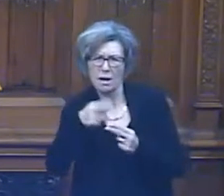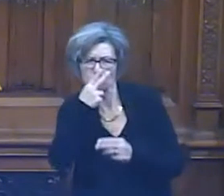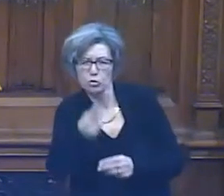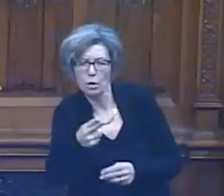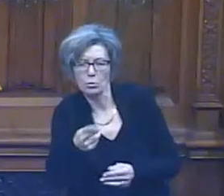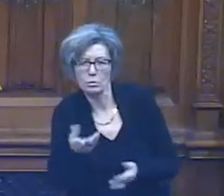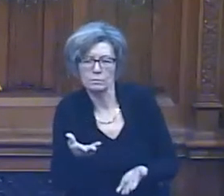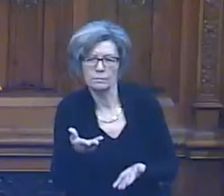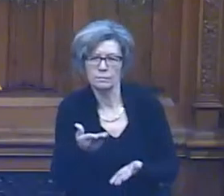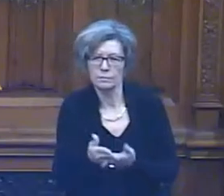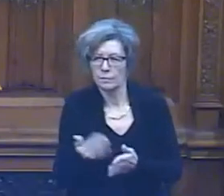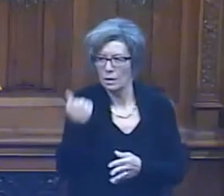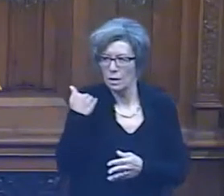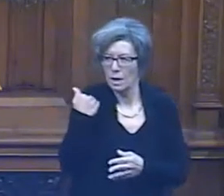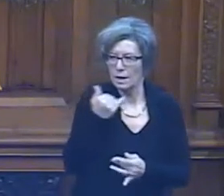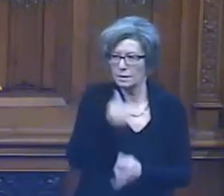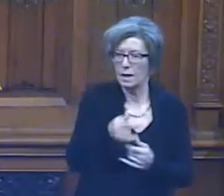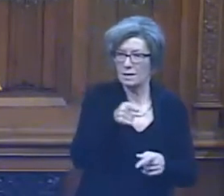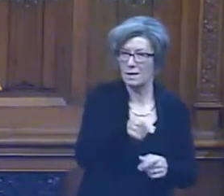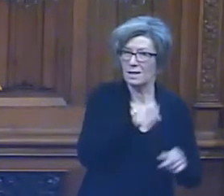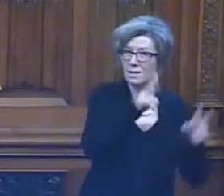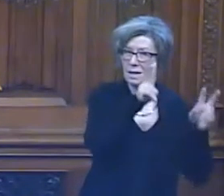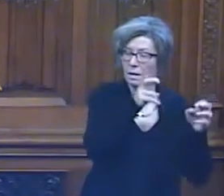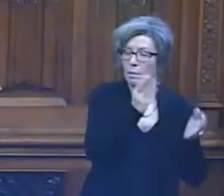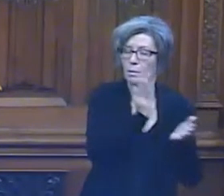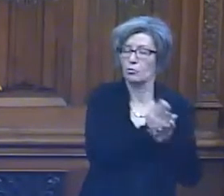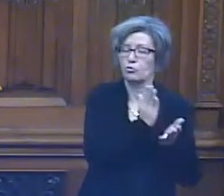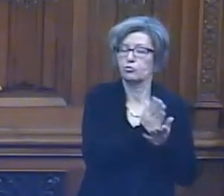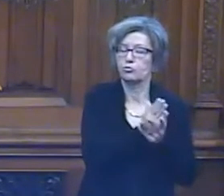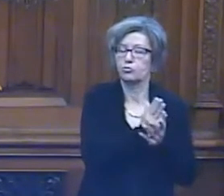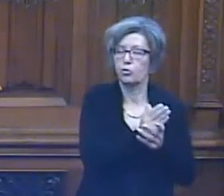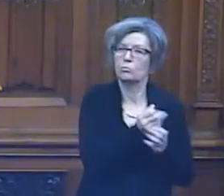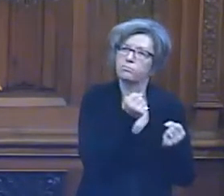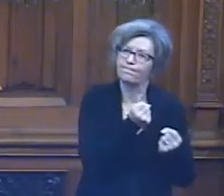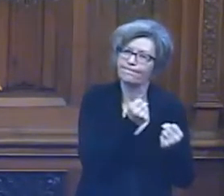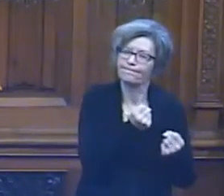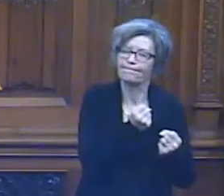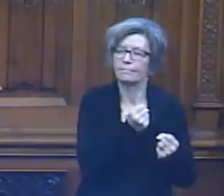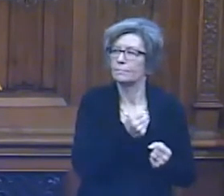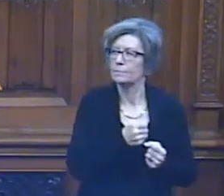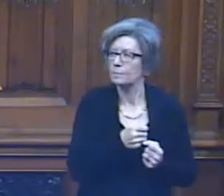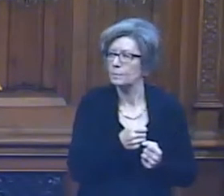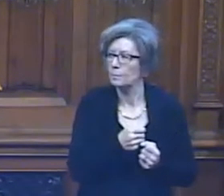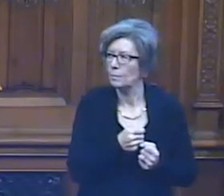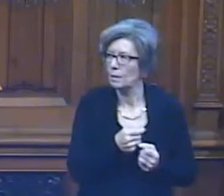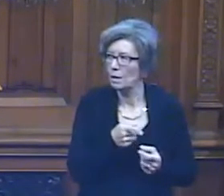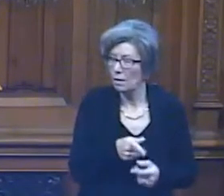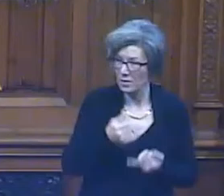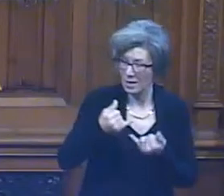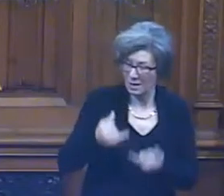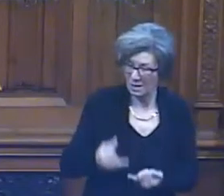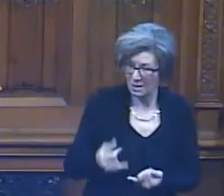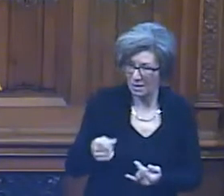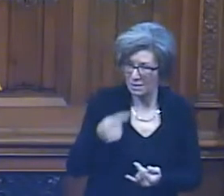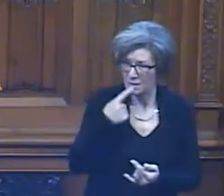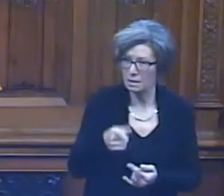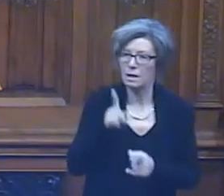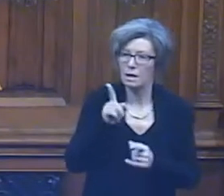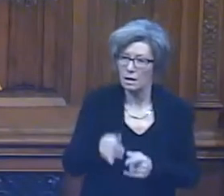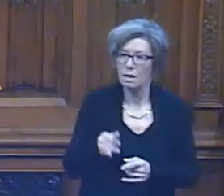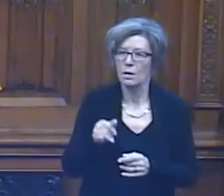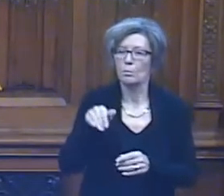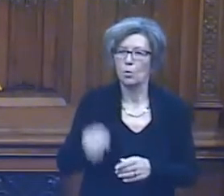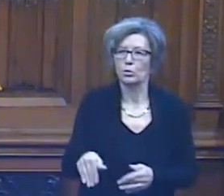haben schon letztes Jahr dieses Thema massiv thematisiert. Und wenn man das jetzt zum Anlass nimmt und so sagen, ja, wir müssen was